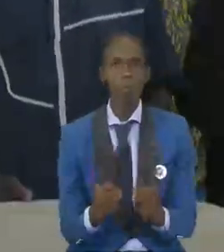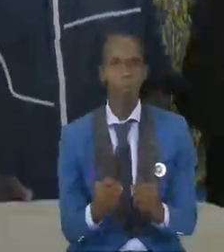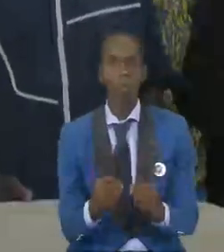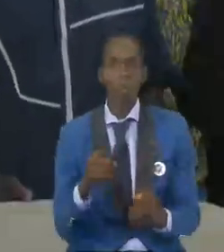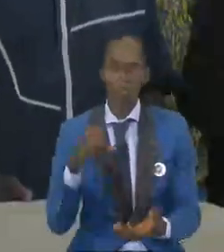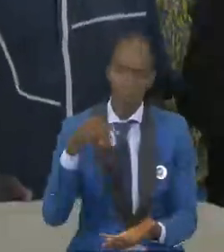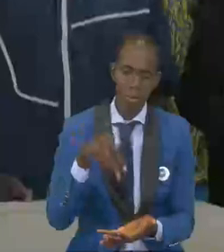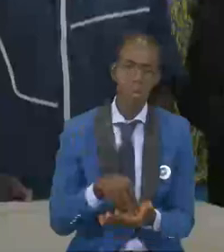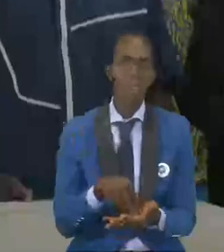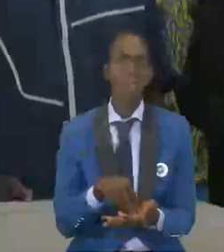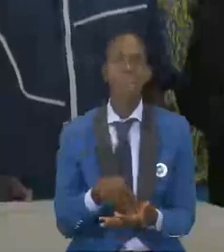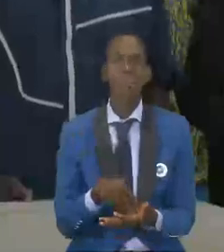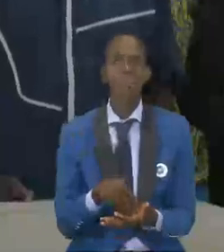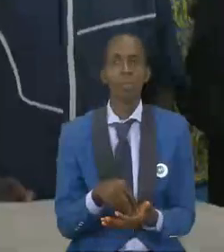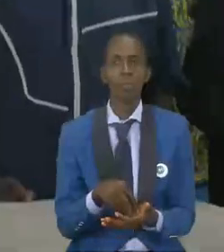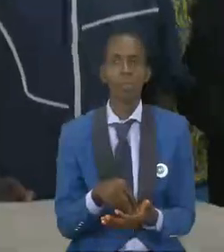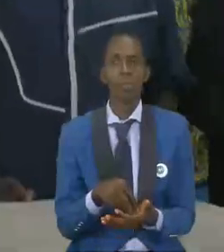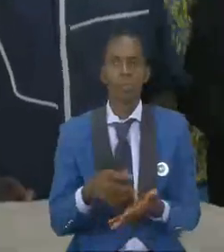tenir